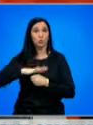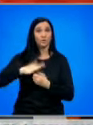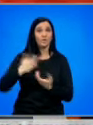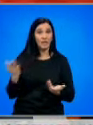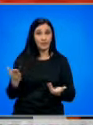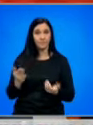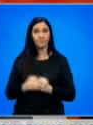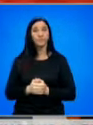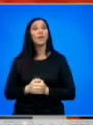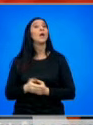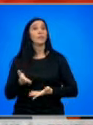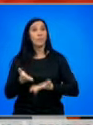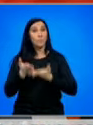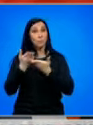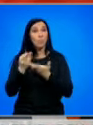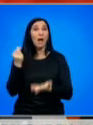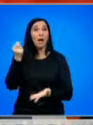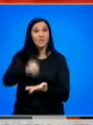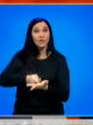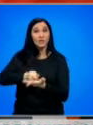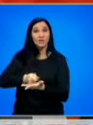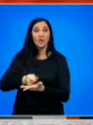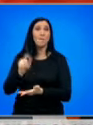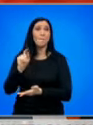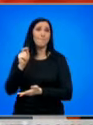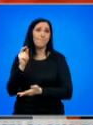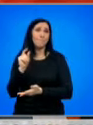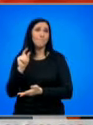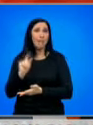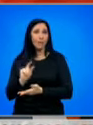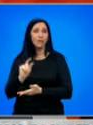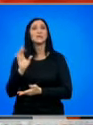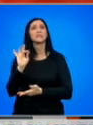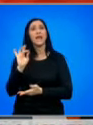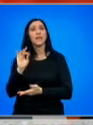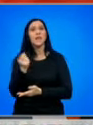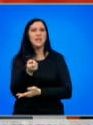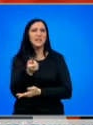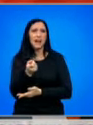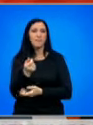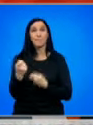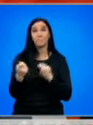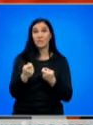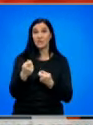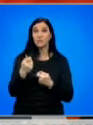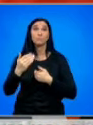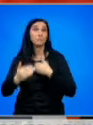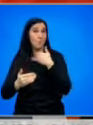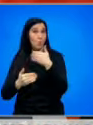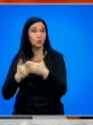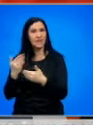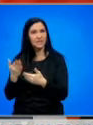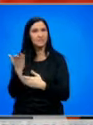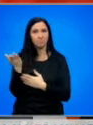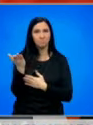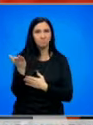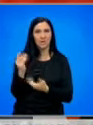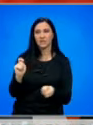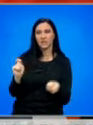Да подпомага и финансира малкия, средния и дребния бизнес. В последствие обаче тя